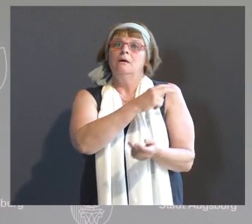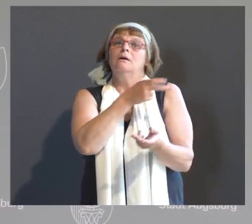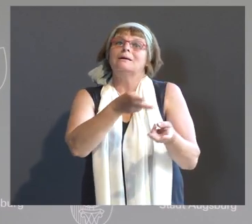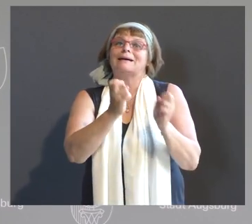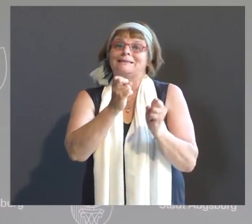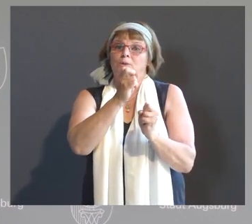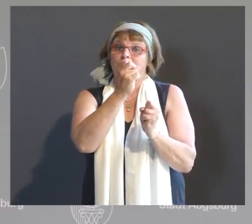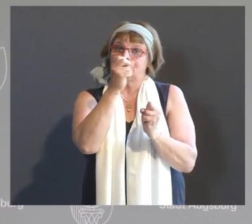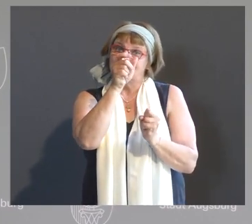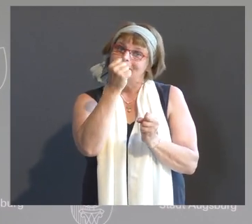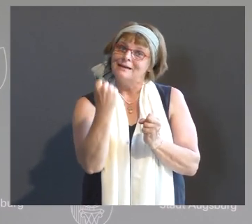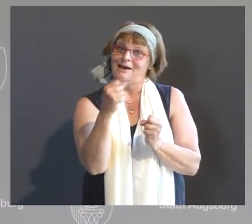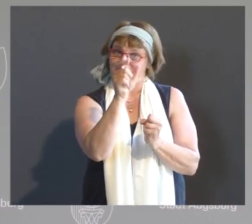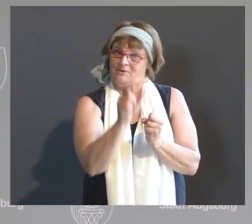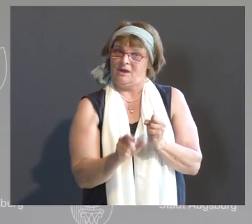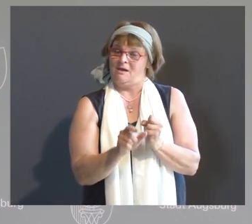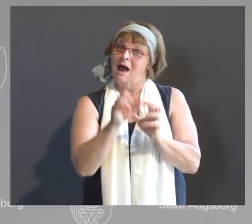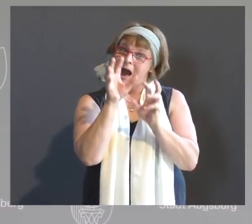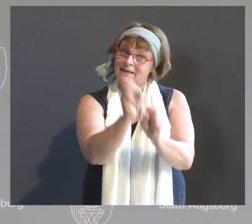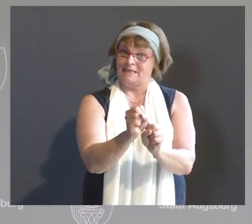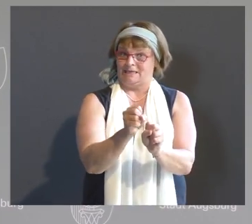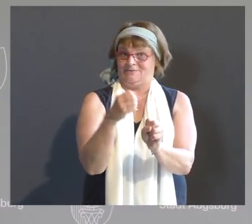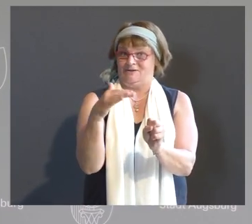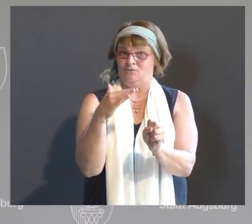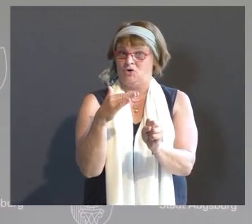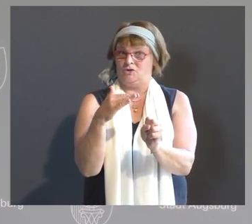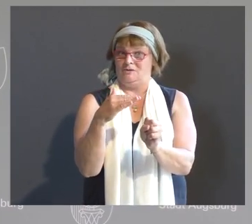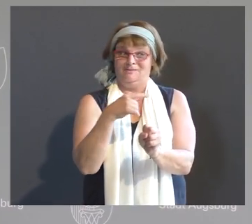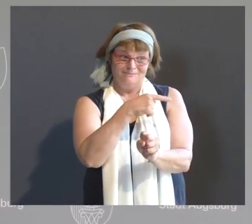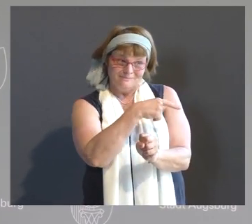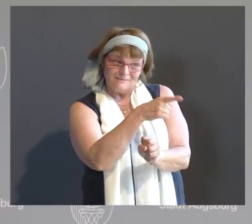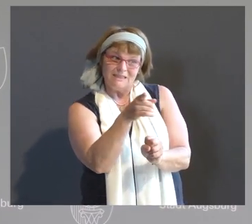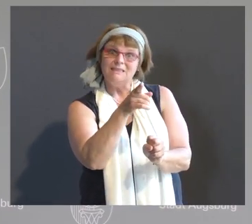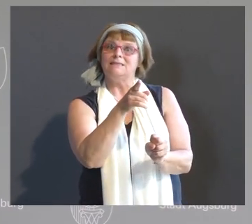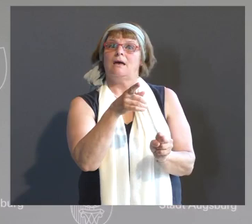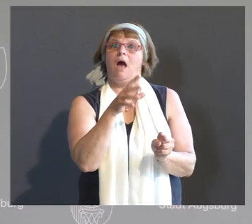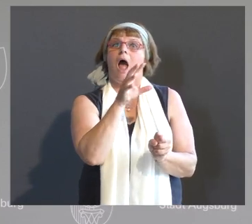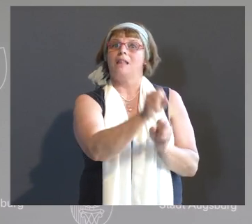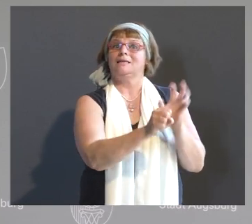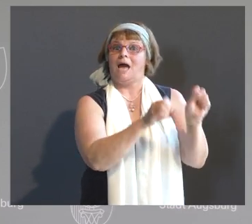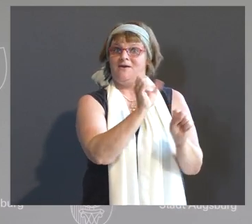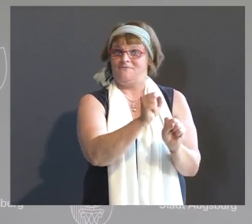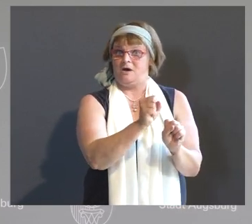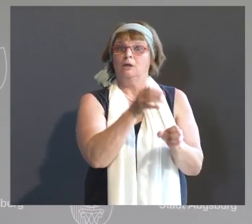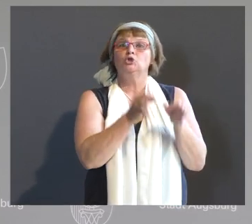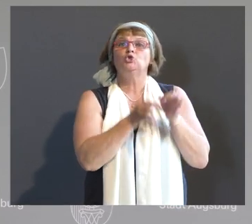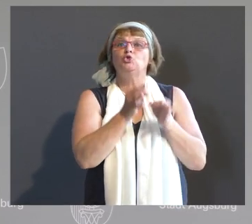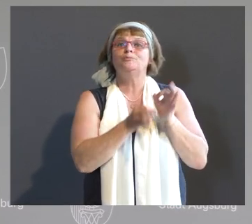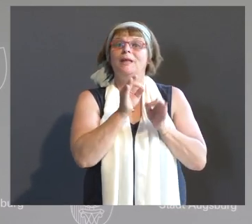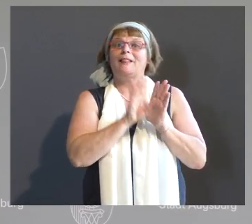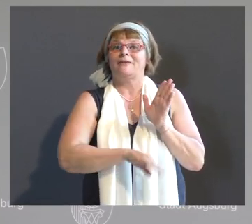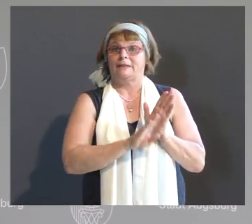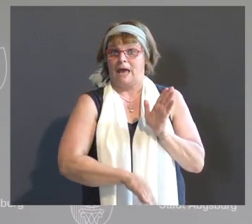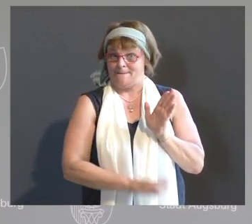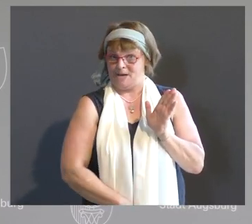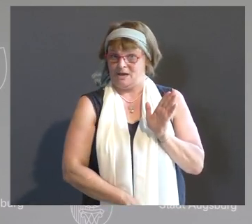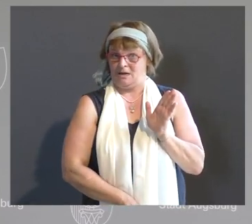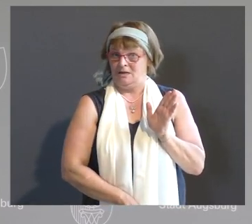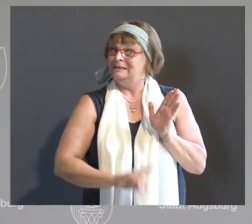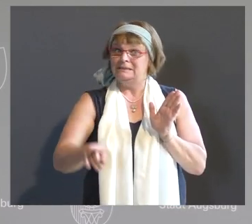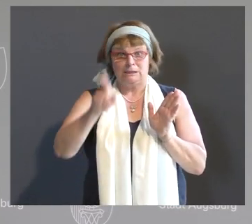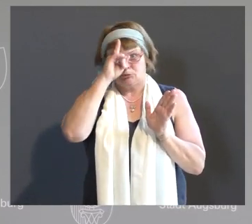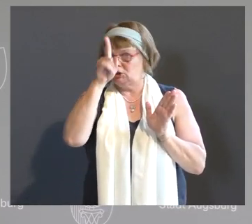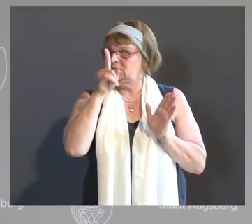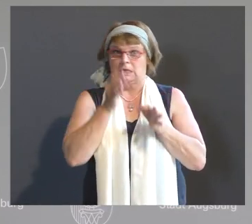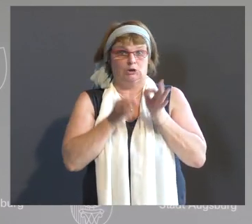Das muss uns immer bewusst sein, das sind die Spielverderber, nicht die Stadt und nicht die Polizei. Und deswegen war es jetzt eben